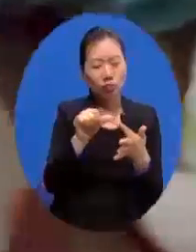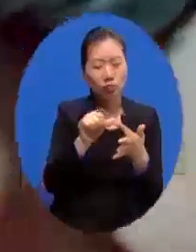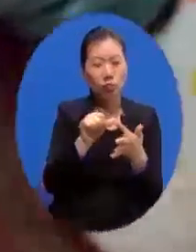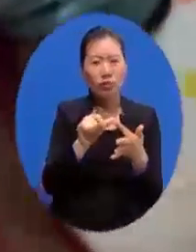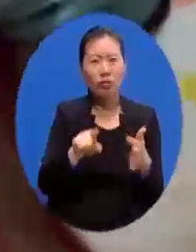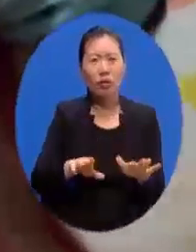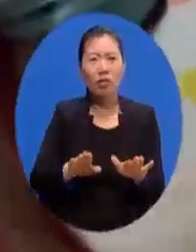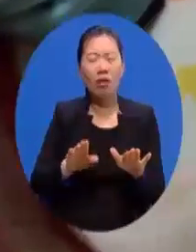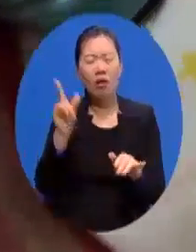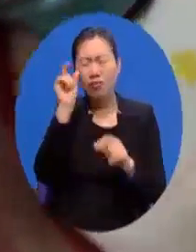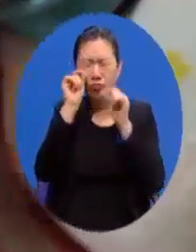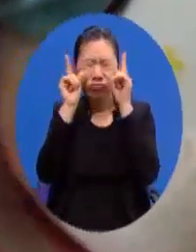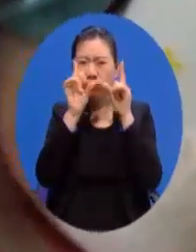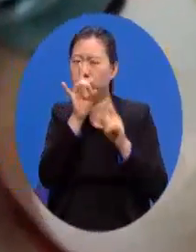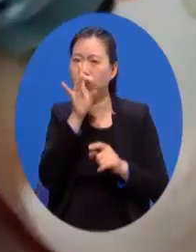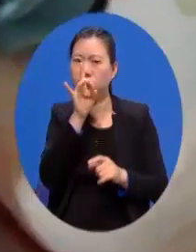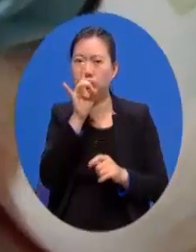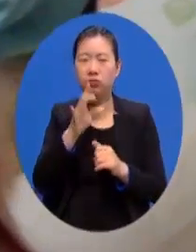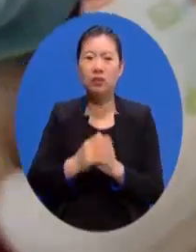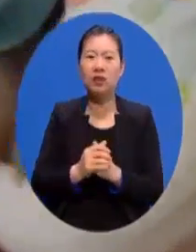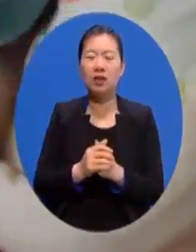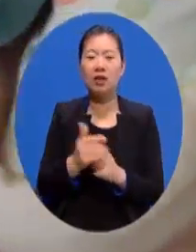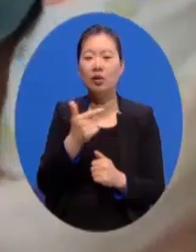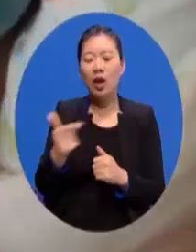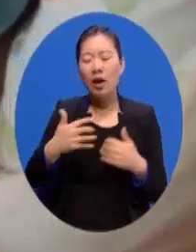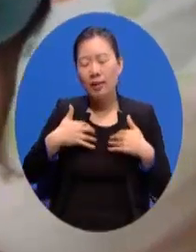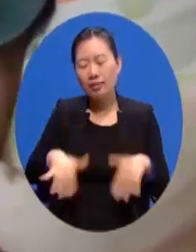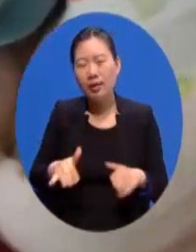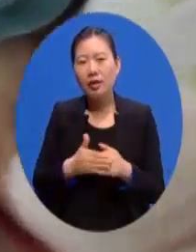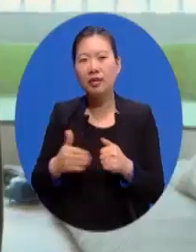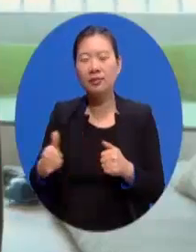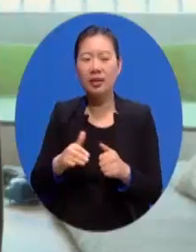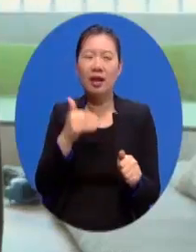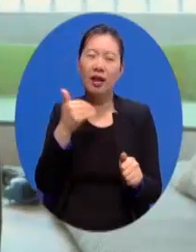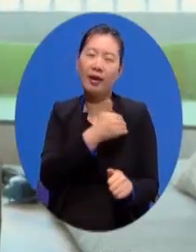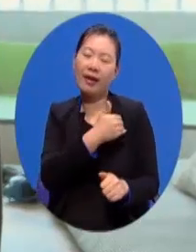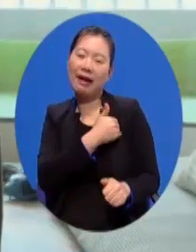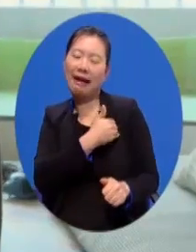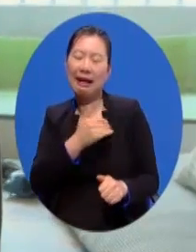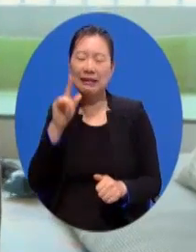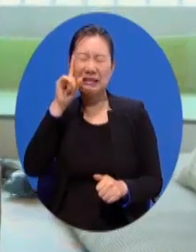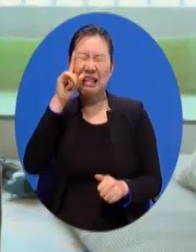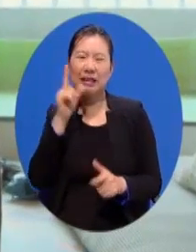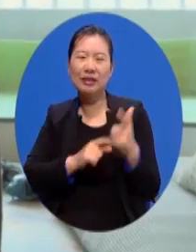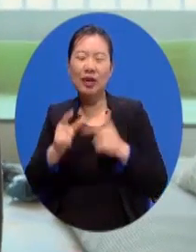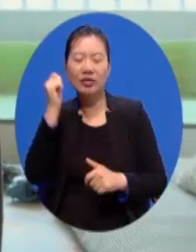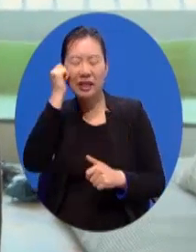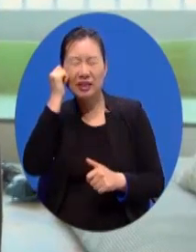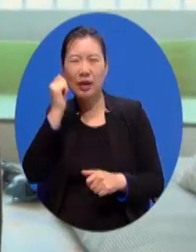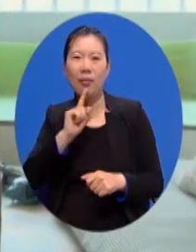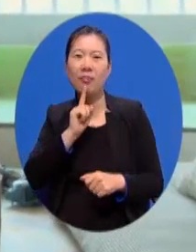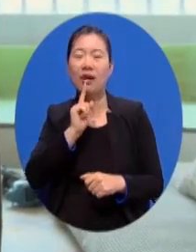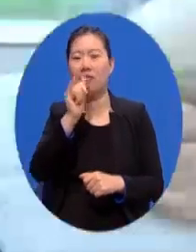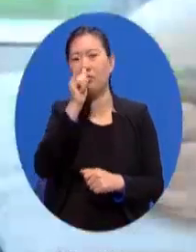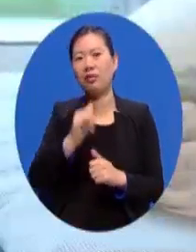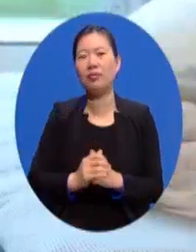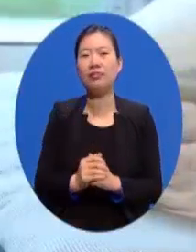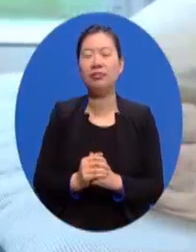예겸이는 좀처럼 일어나지 못합니다. 이제 너무 피곤해서 이제 깨울 때는 좀 짜증내면서 더 잔다고 할 때도 있고